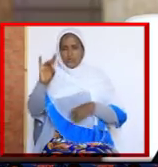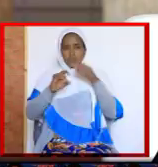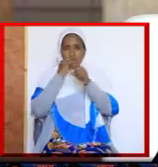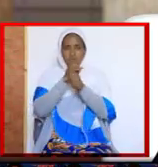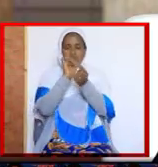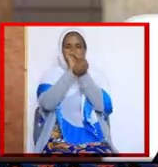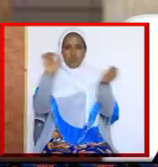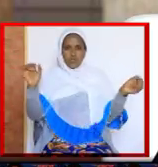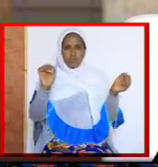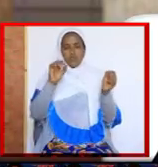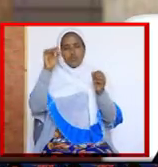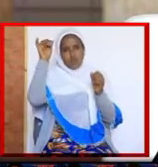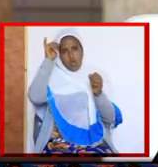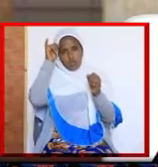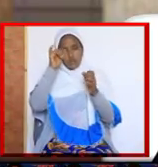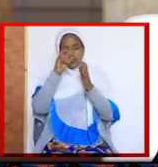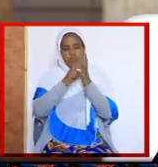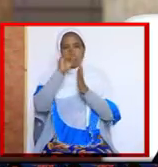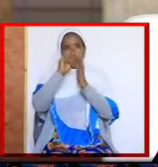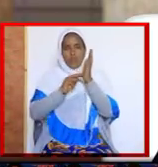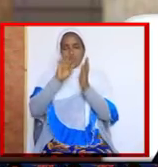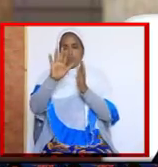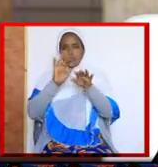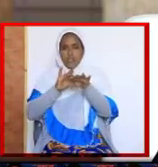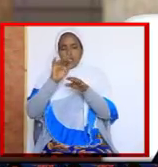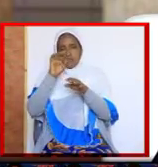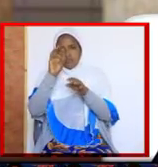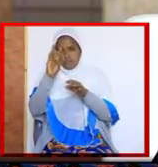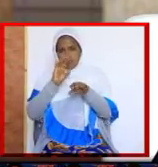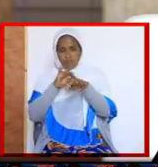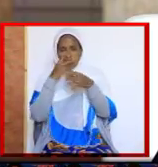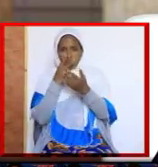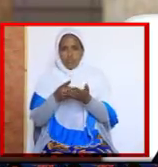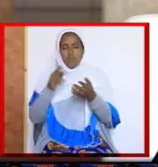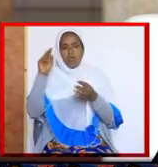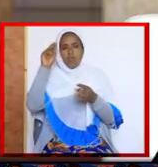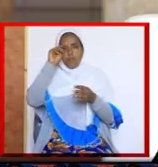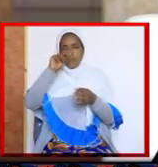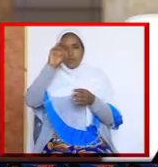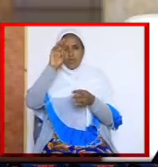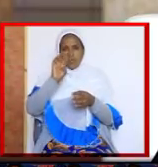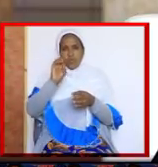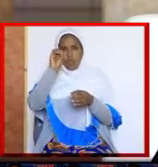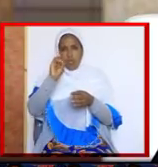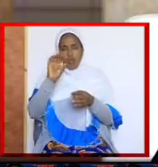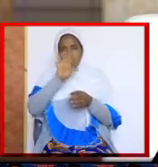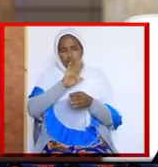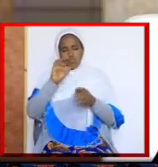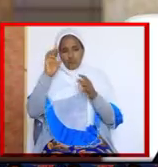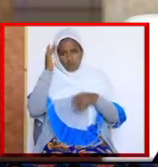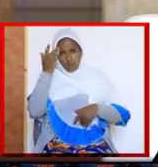ነው። መጻጉዕ የሚባለው ማንኛውም ድውይ ነው። በቅኔ ቤት ግን መጻጉዕ አደዌ፣ መጻጉዕ እየተባለ ይነገራል እንጂ ልዩ ስሙ